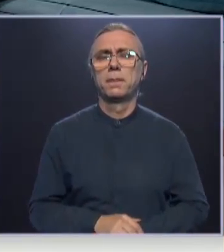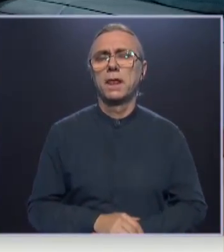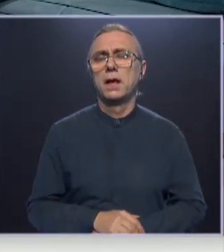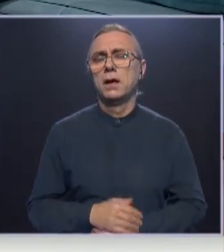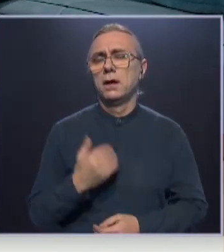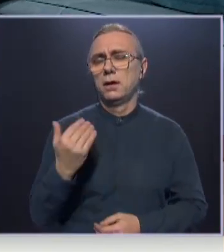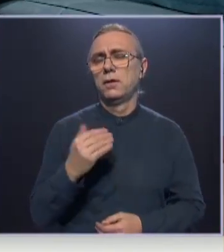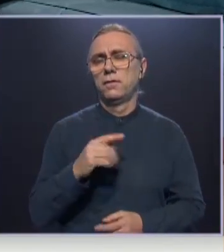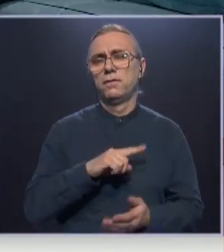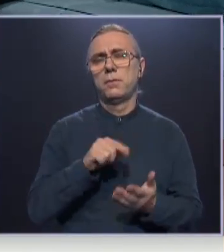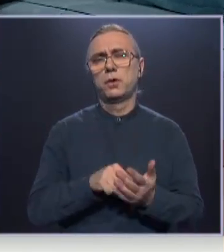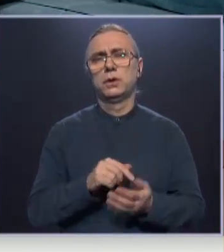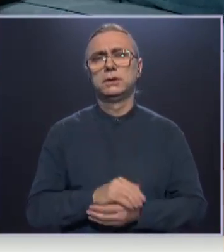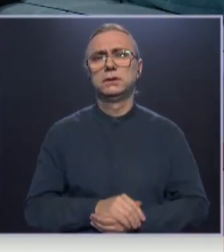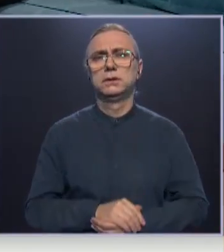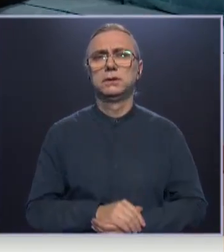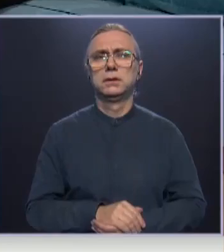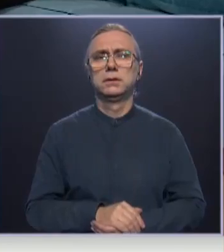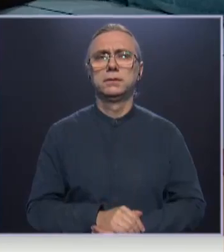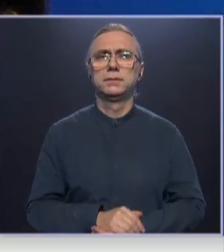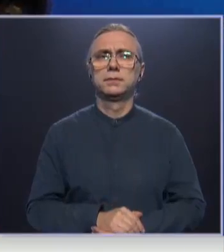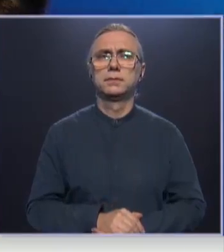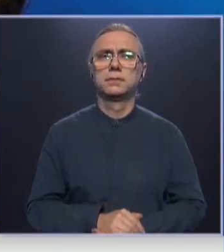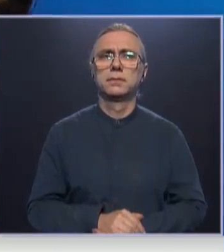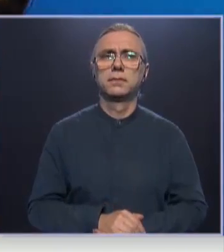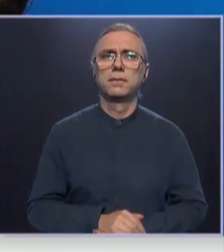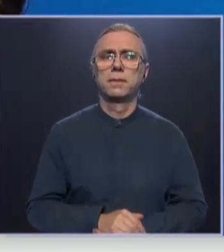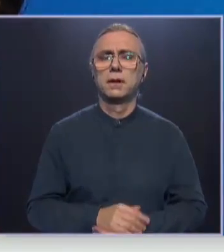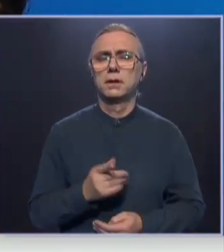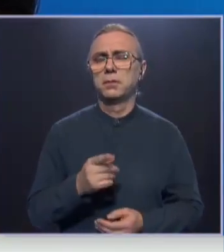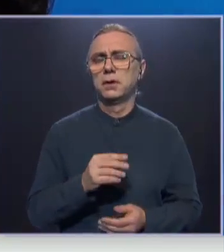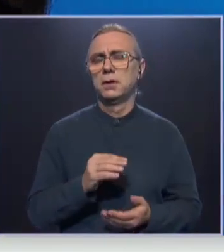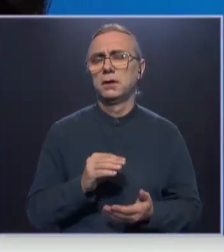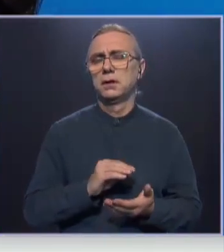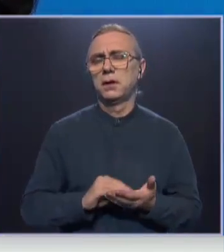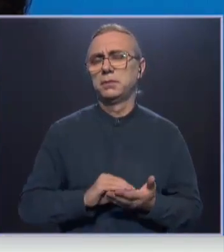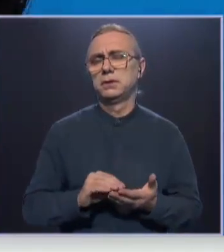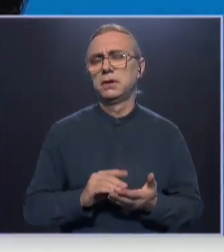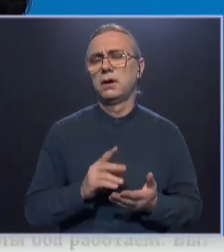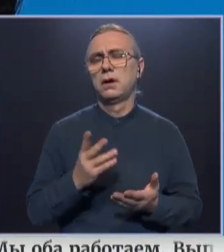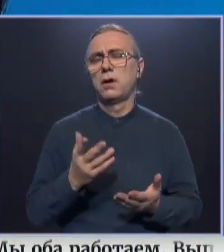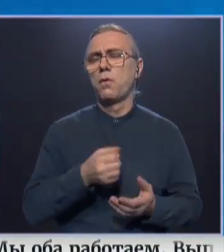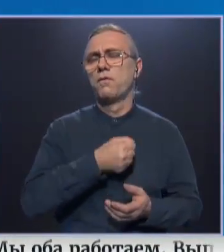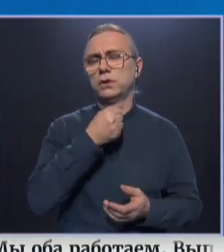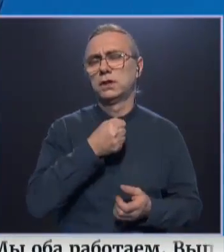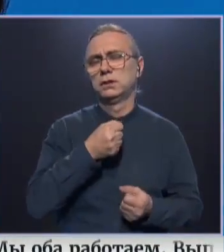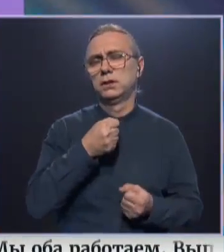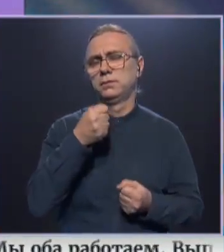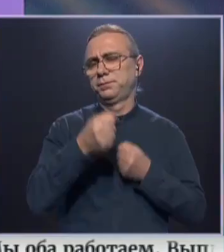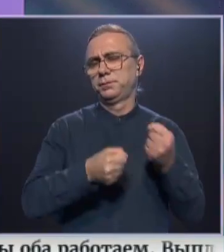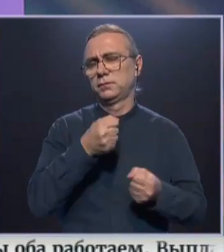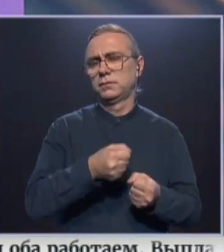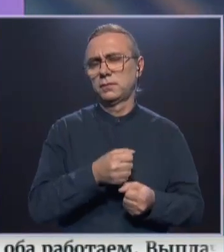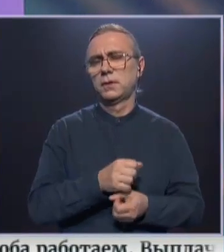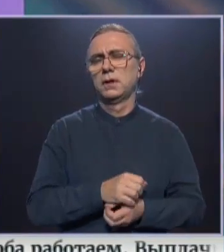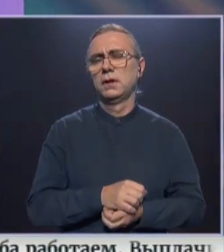наказать? Очень тяжело читать такие вопросы от детей. Ребенок какого возраста, интересно? К сожалению, не подписал, но спасибо тебе большое за вопрос. Господь